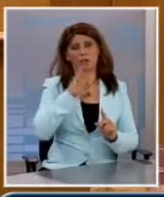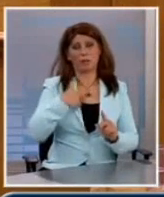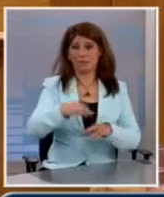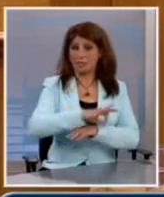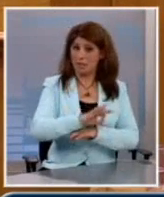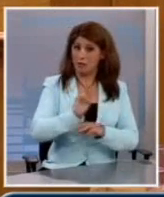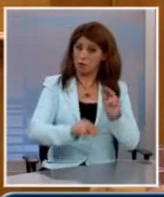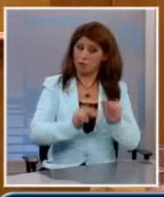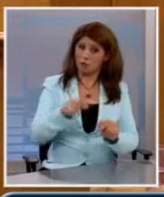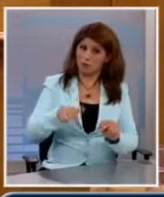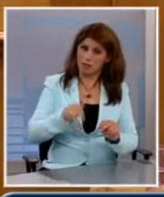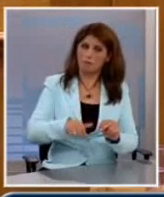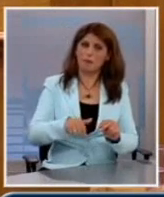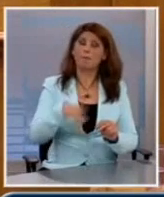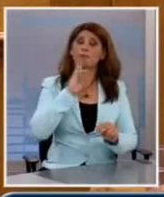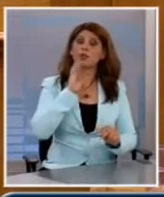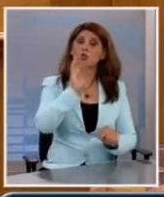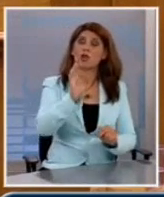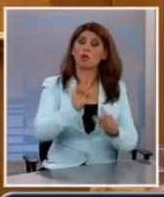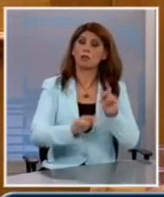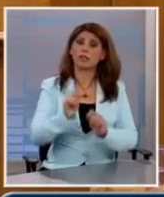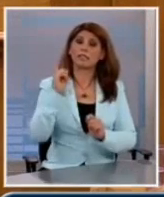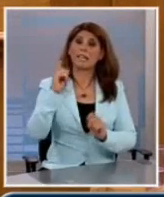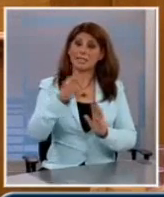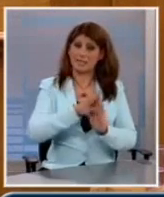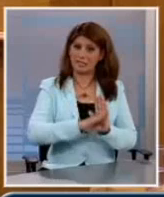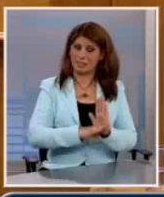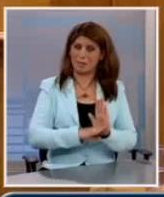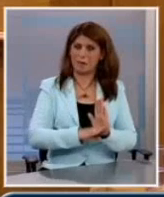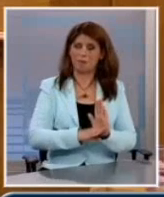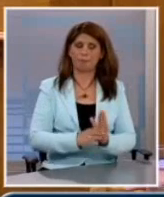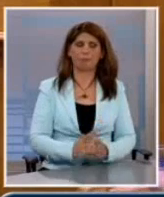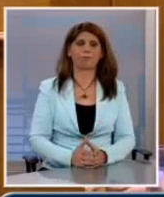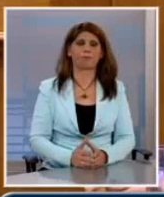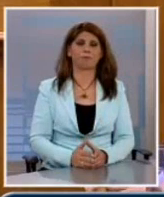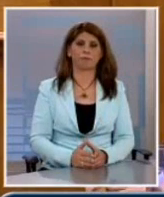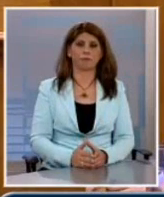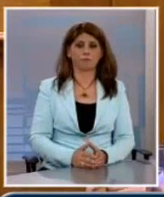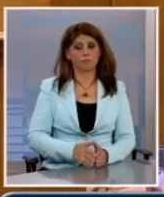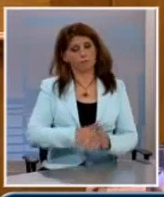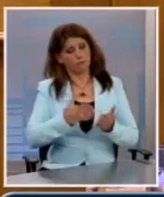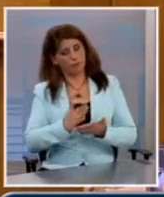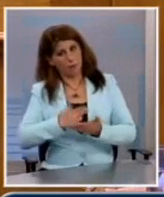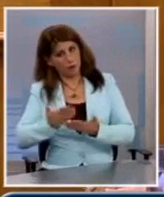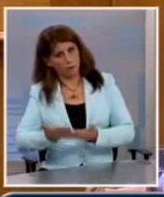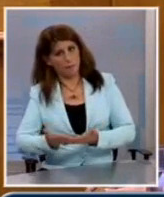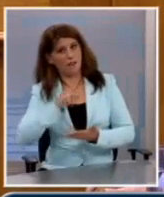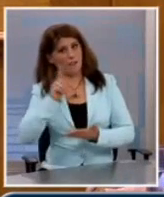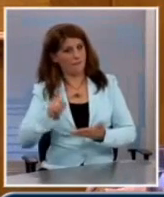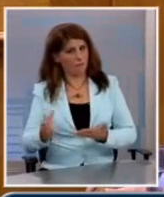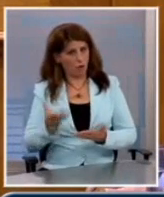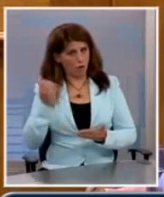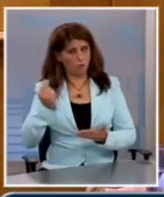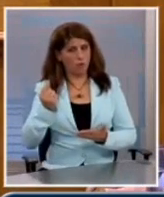σήμερα αποσκοπεί στη δημιουργία ενός συστήματος που από τη μια πλευρά θα είναι βιώσιμο και